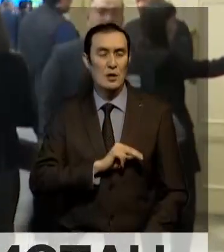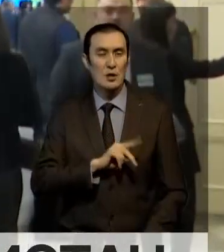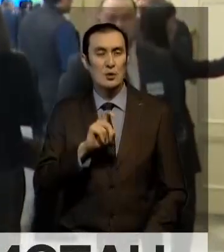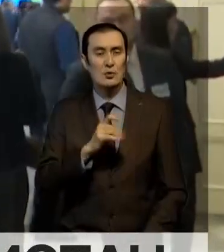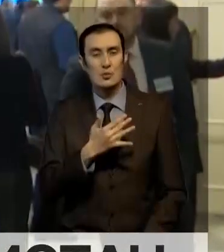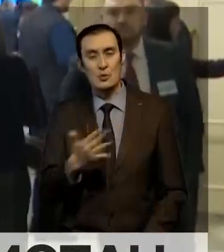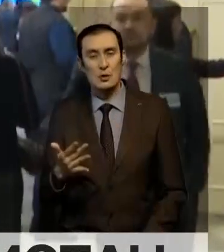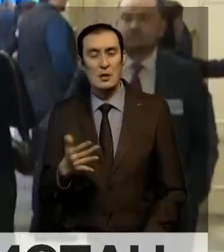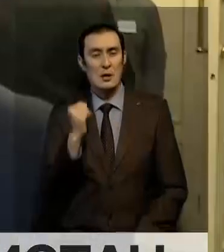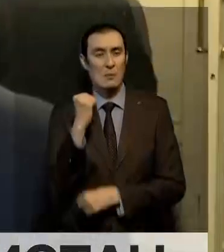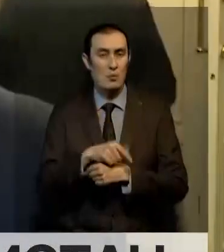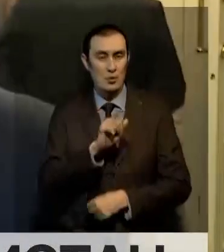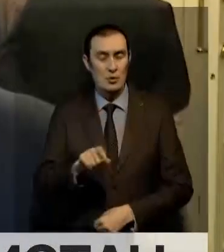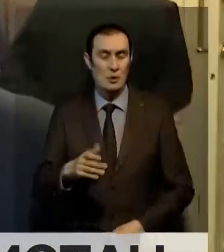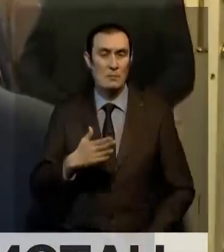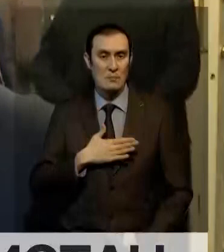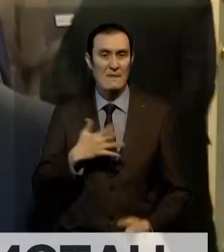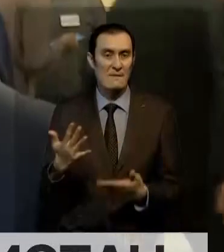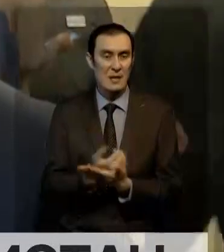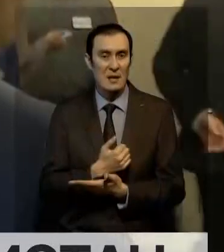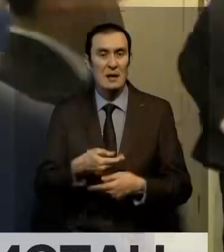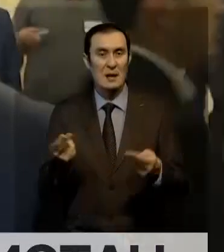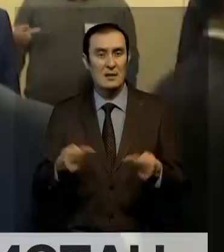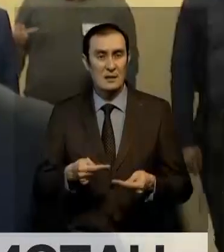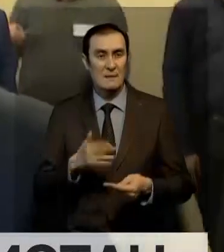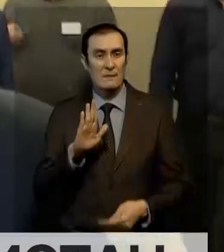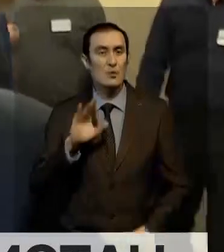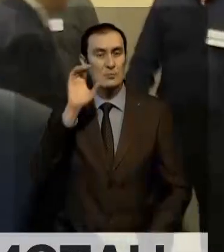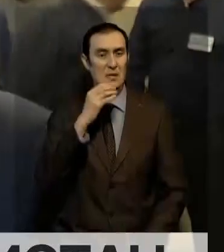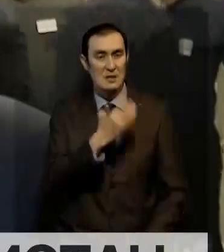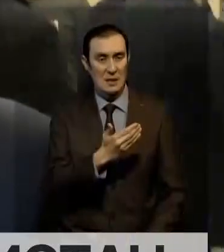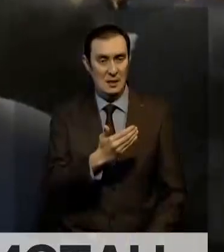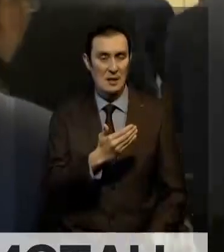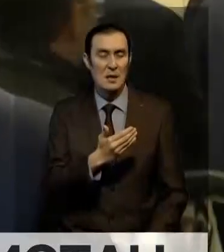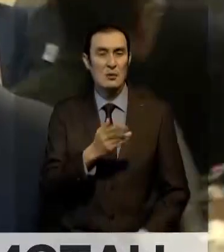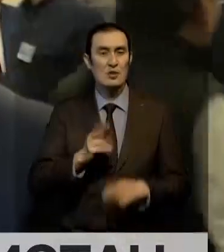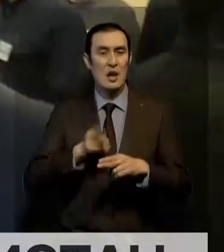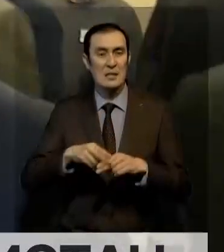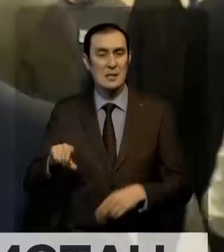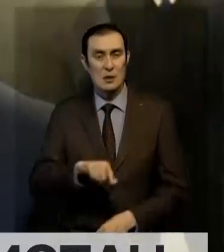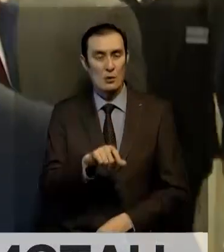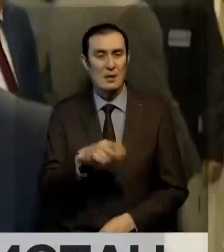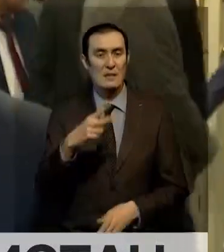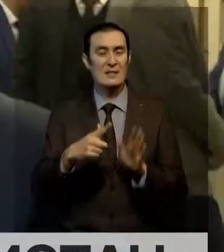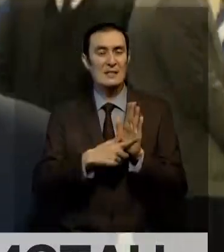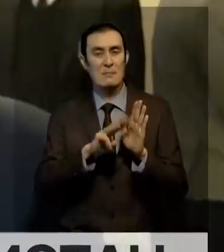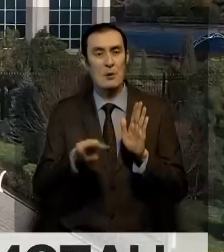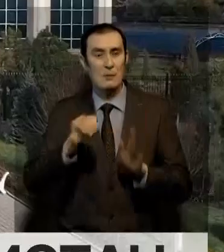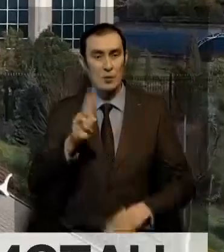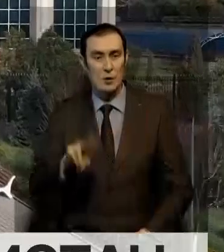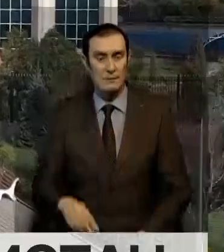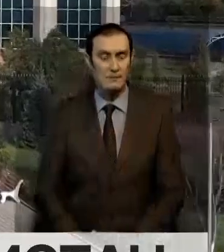сотни сотрудников. Мы выиграли контракт здесь, в Узбекистане, с узбекскими железными дорогами на 27 миллионов